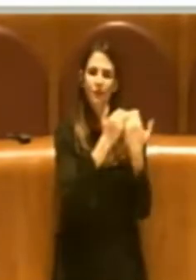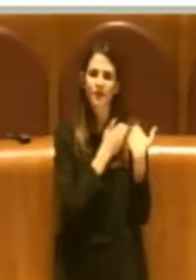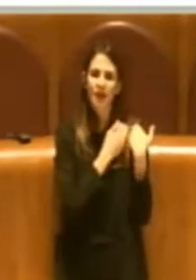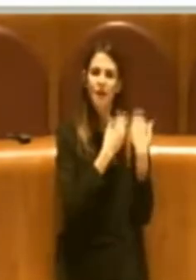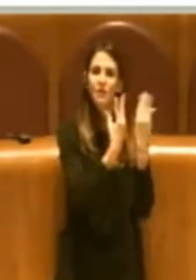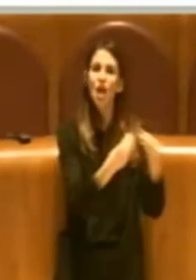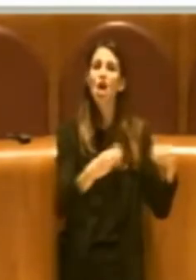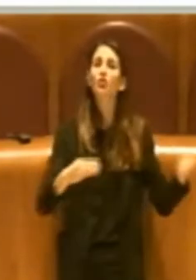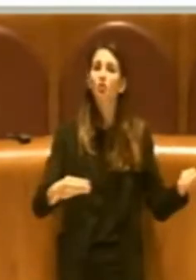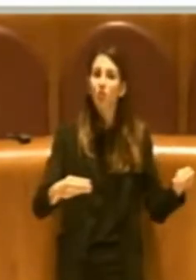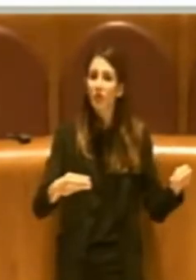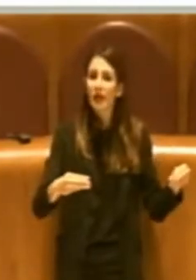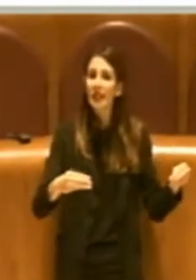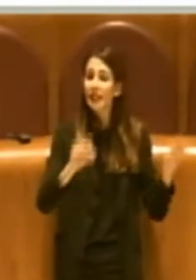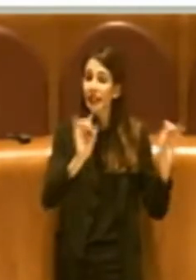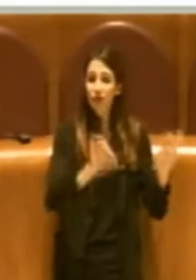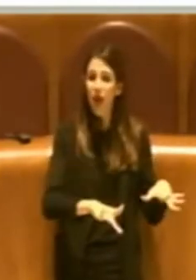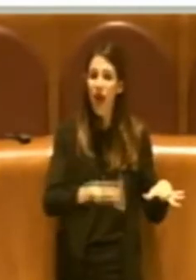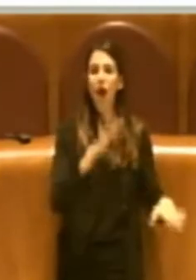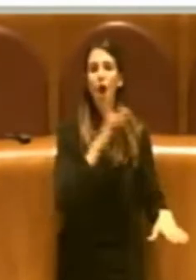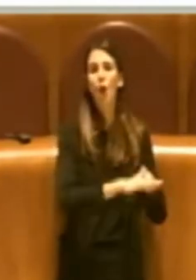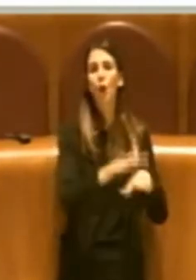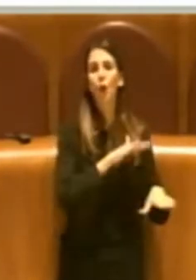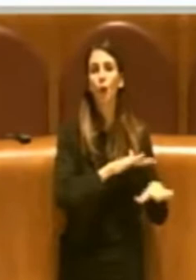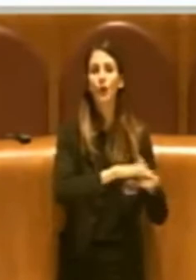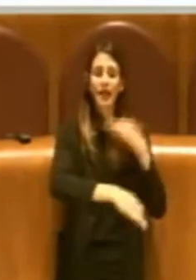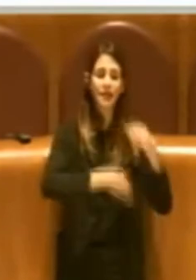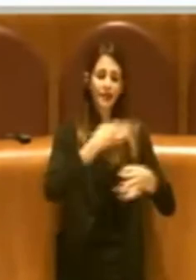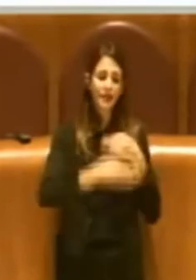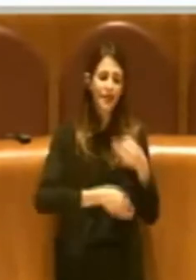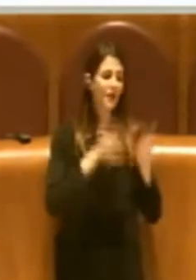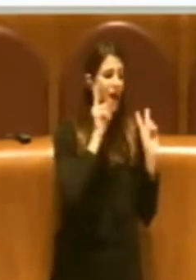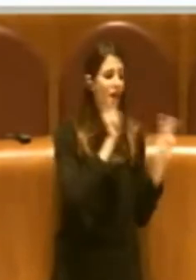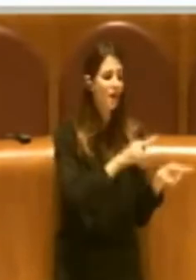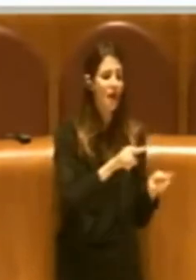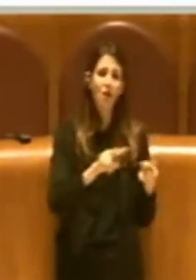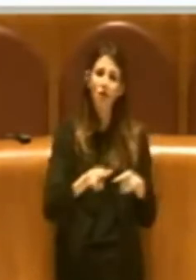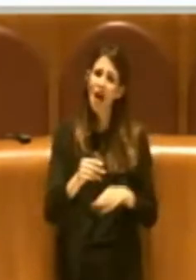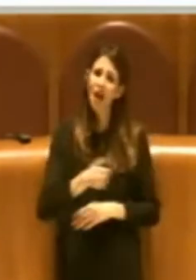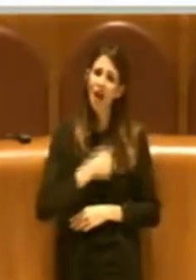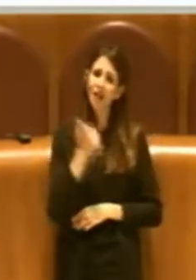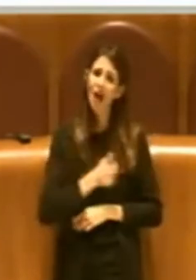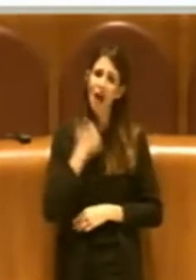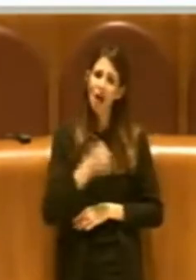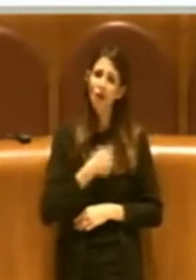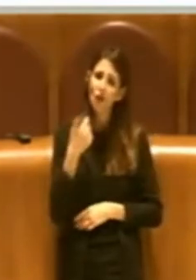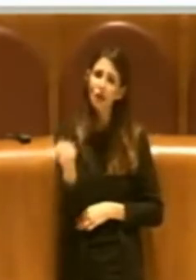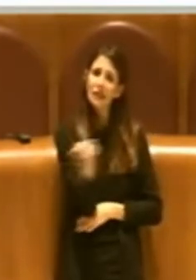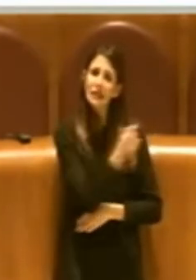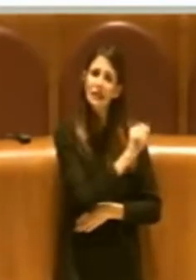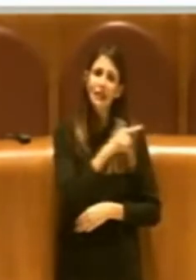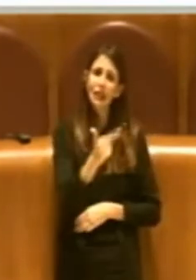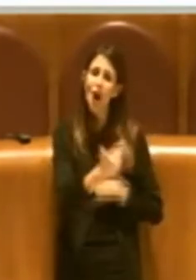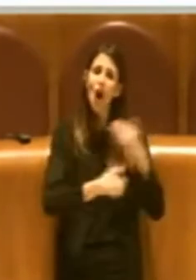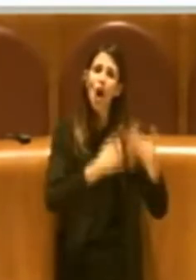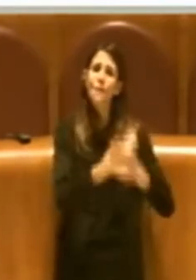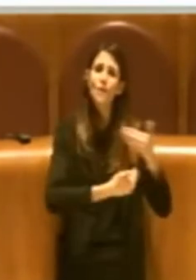quindi valutino da soli se è opportuno o meno procedere con delle sospensive